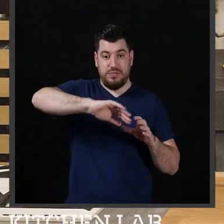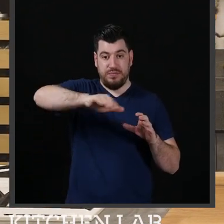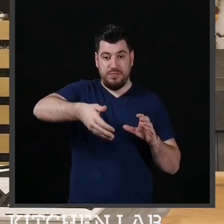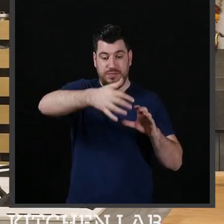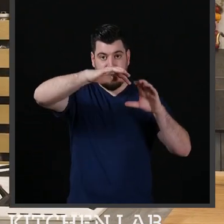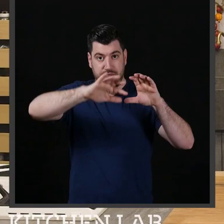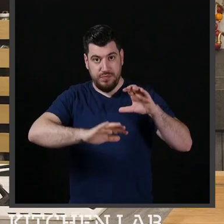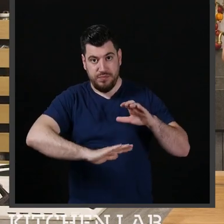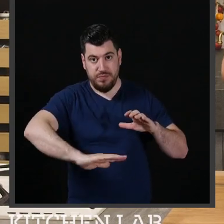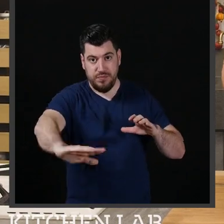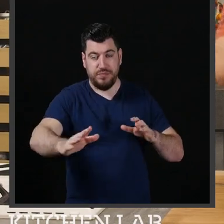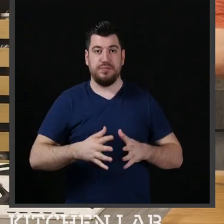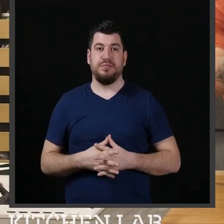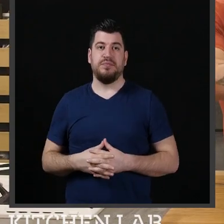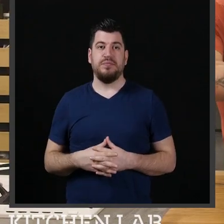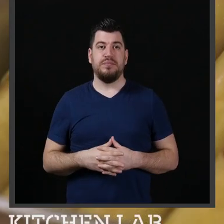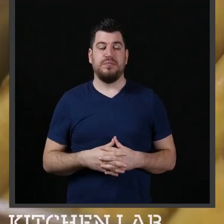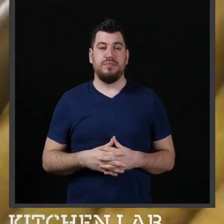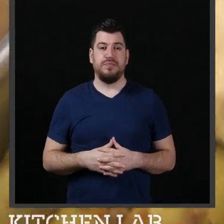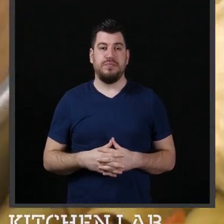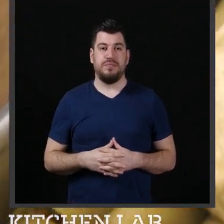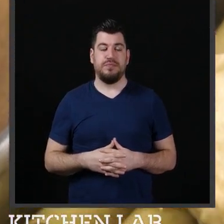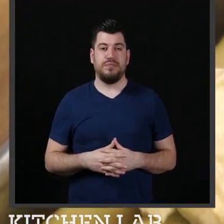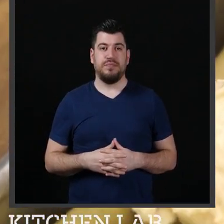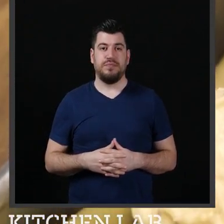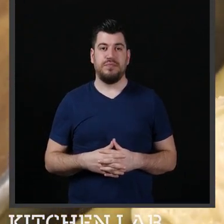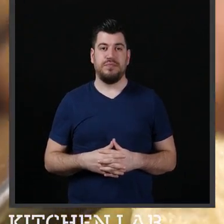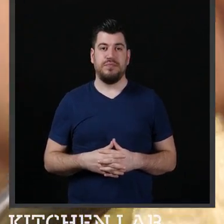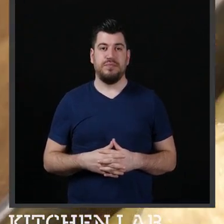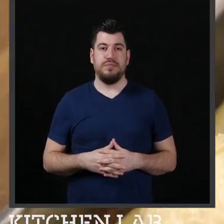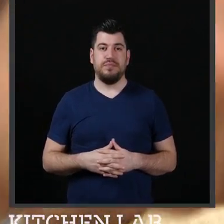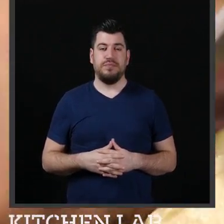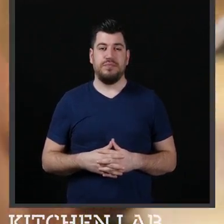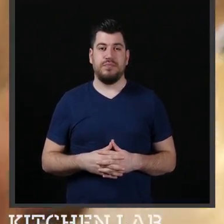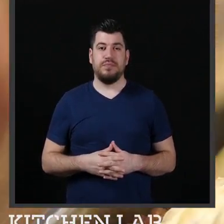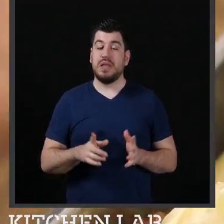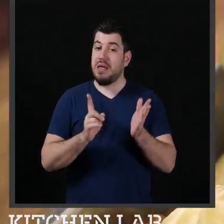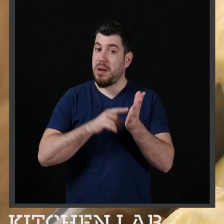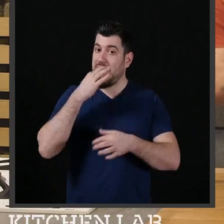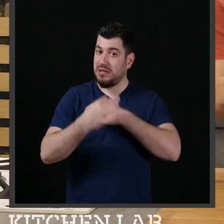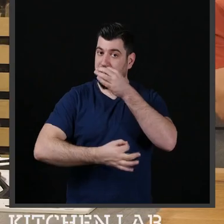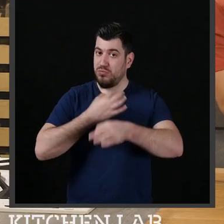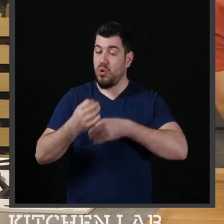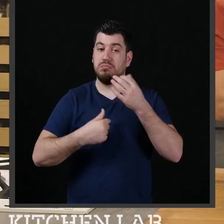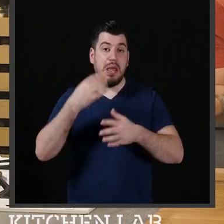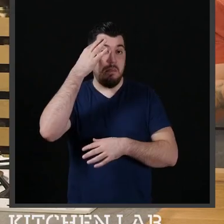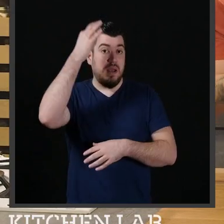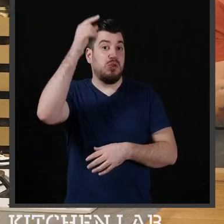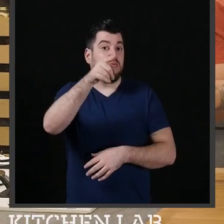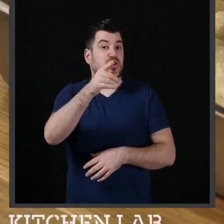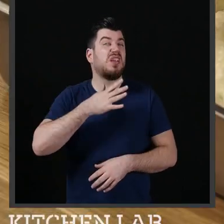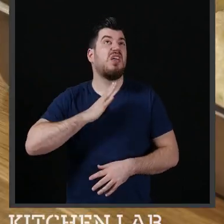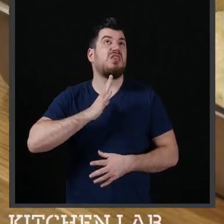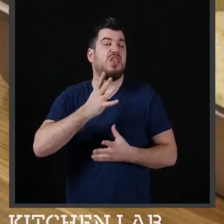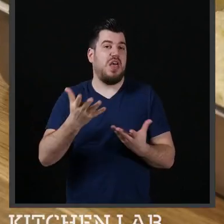ρίχνουμε εδώ και τη ρίχνουμε από πάνω. Να σας πω ότι σε περίπτωση που δεν θέλετε να μπείτε σε